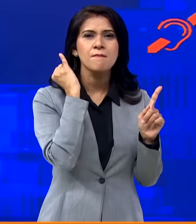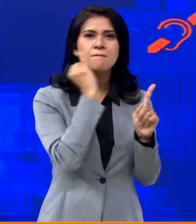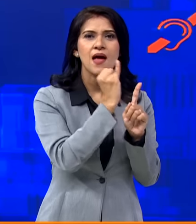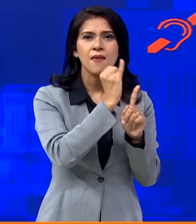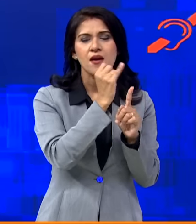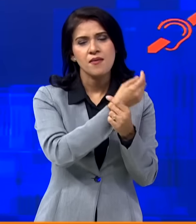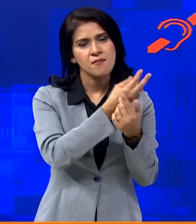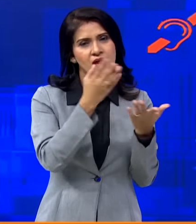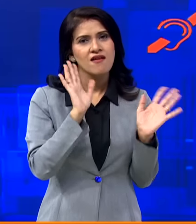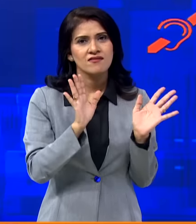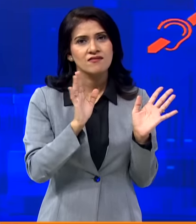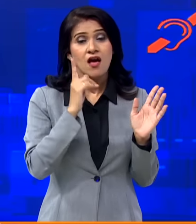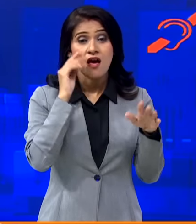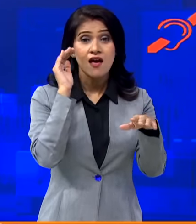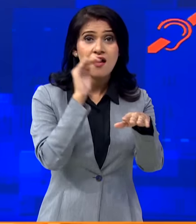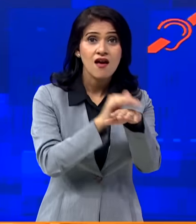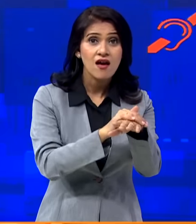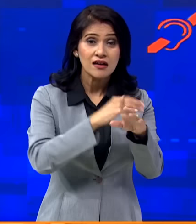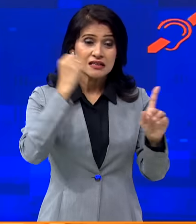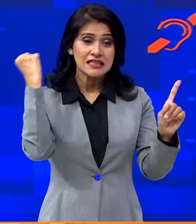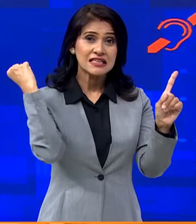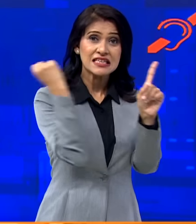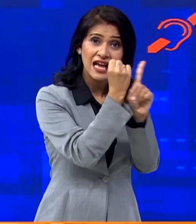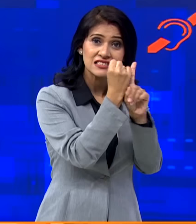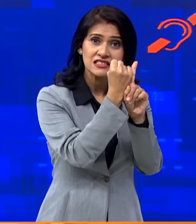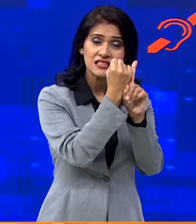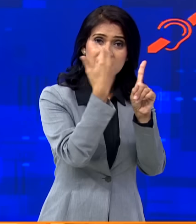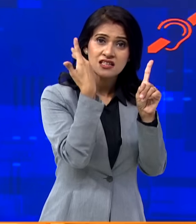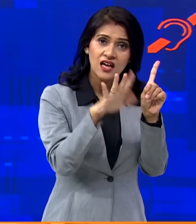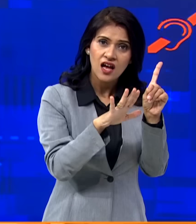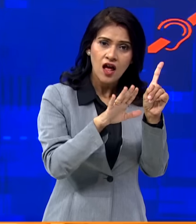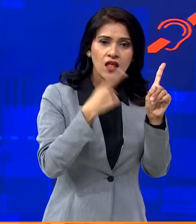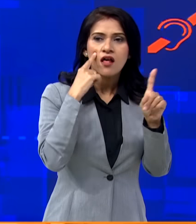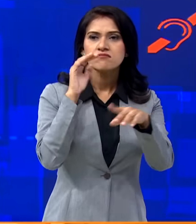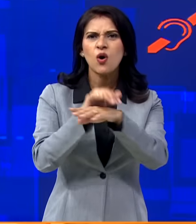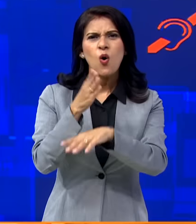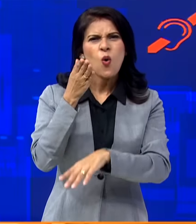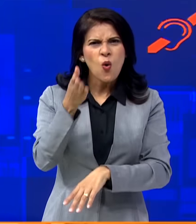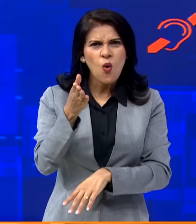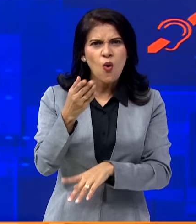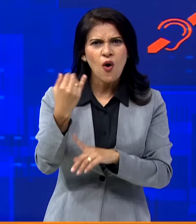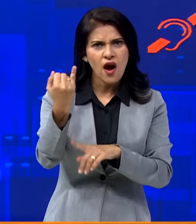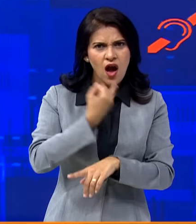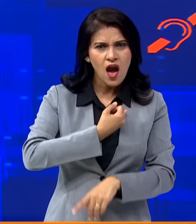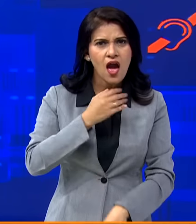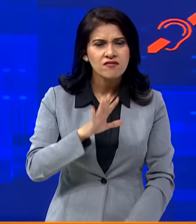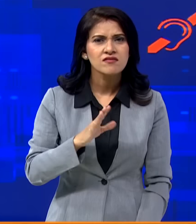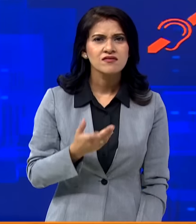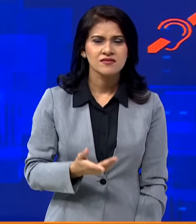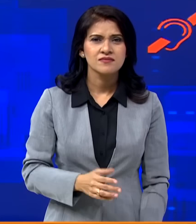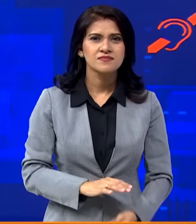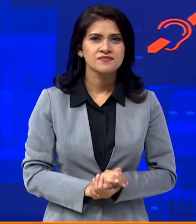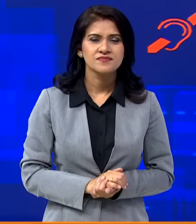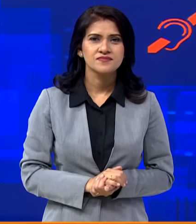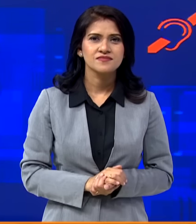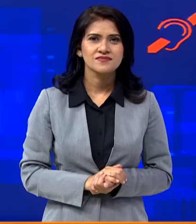ब्रूटस का पता तब लगता है जब खंजर लग गया होता है आपने जब खंजर मारा तो आपको